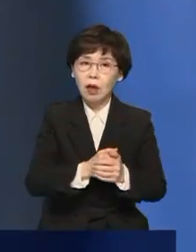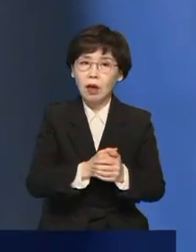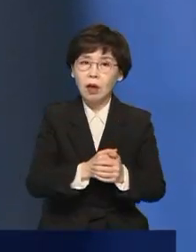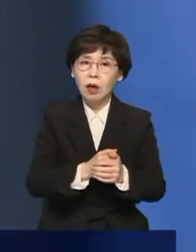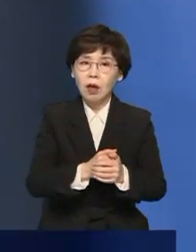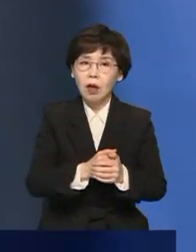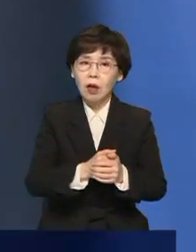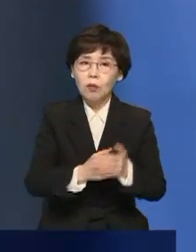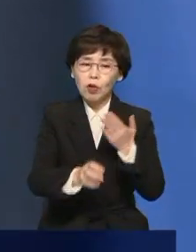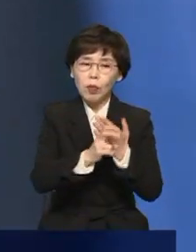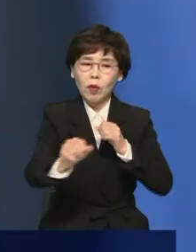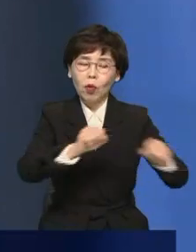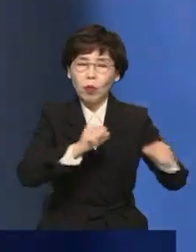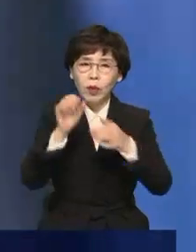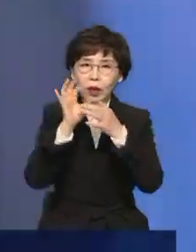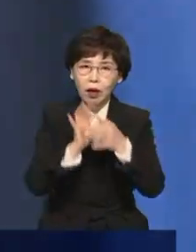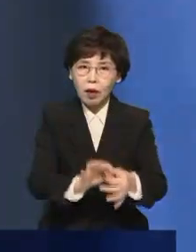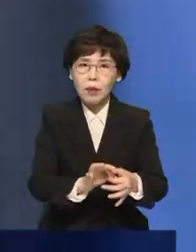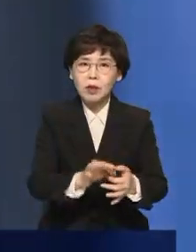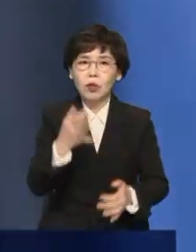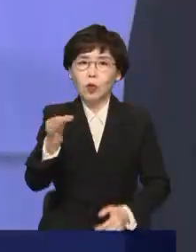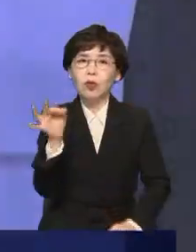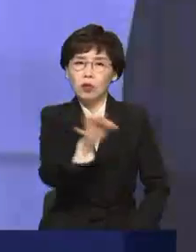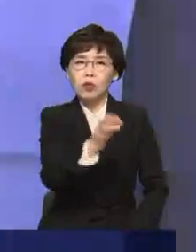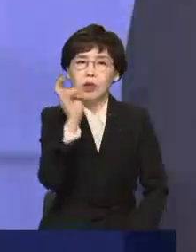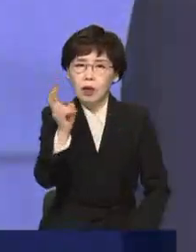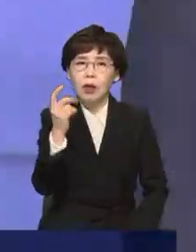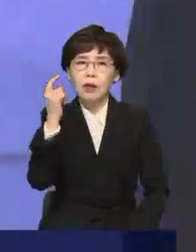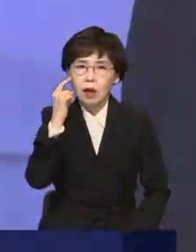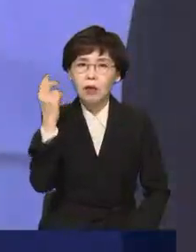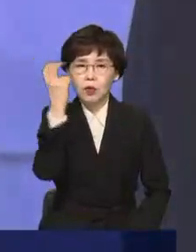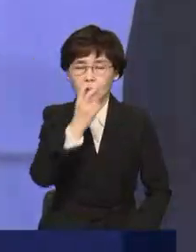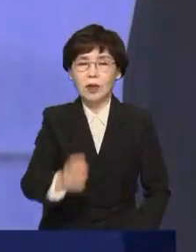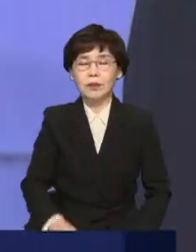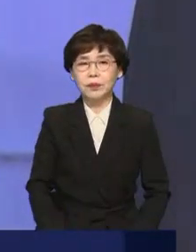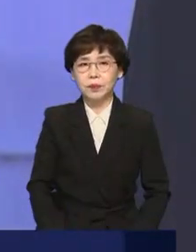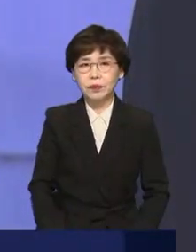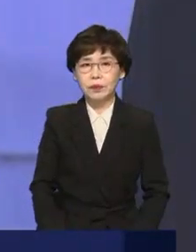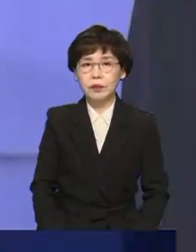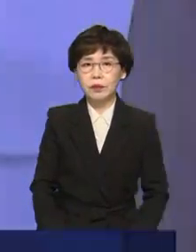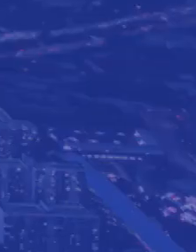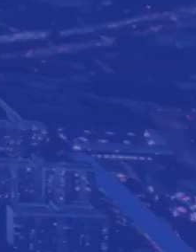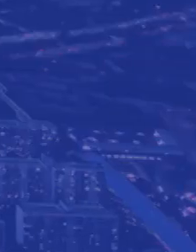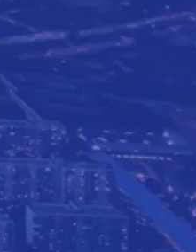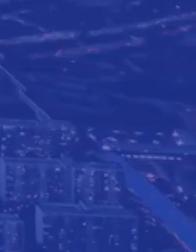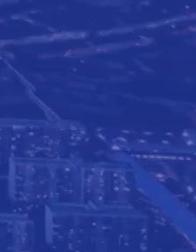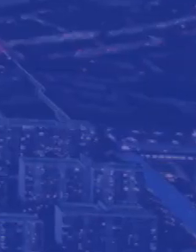가능성을 염두에 두고 자금 추적을 이어왔습니다. SBS 강청환입니다.